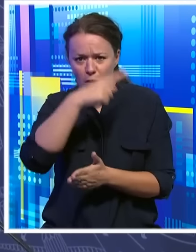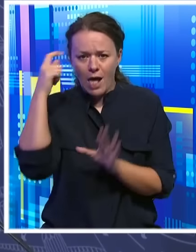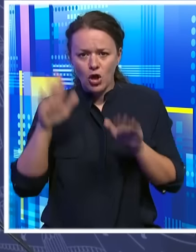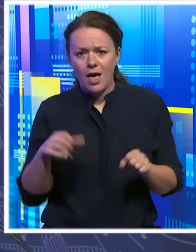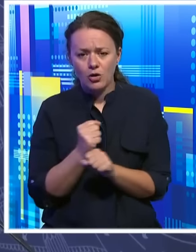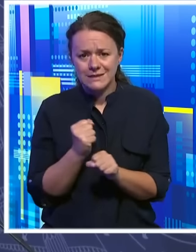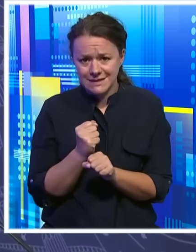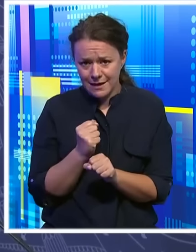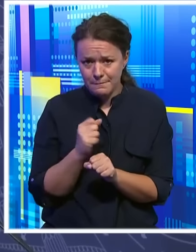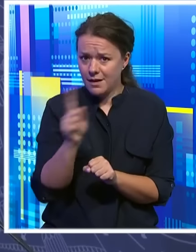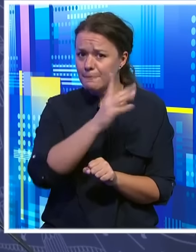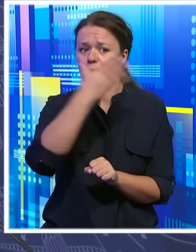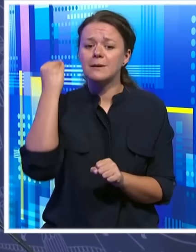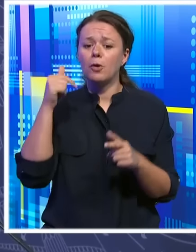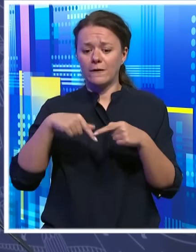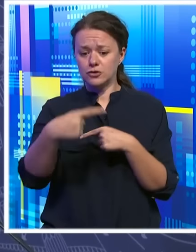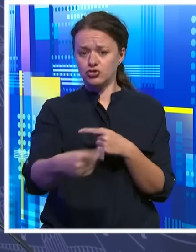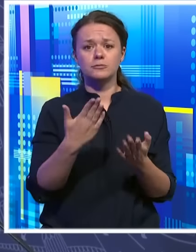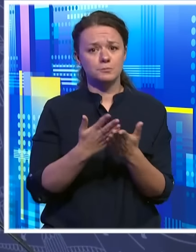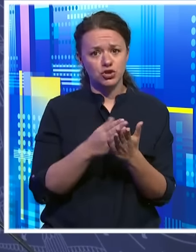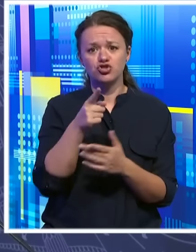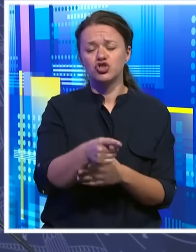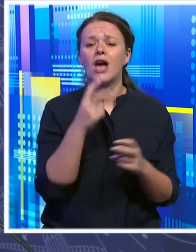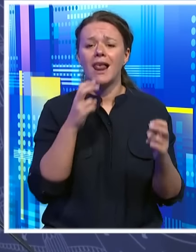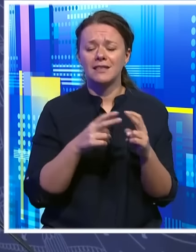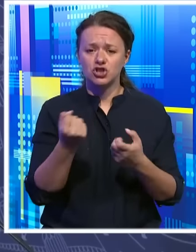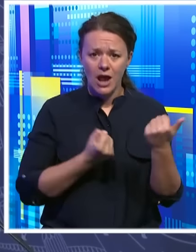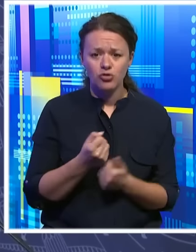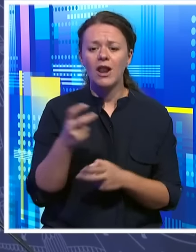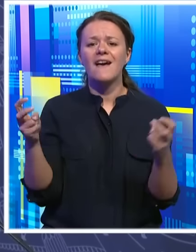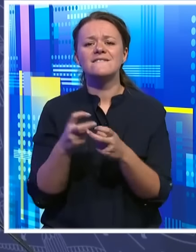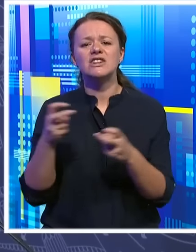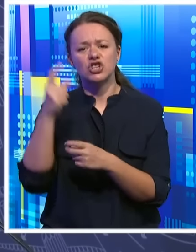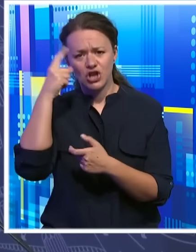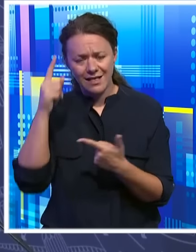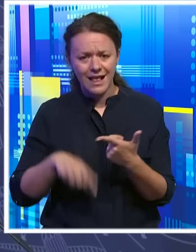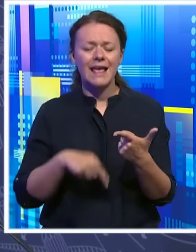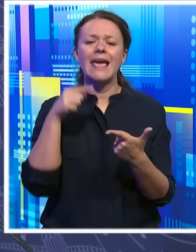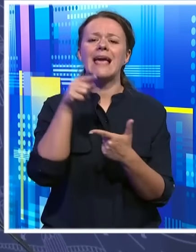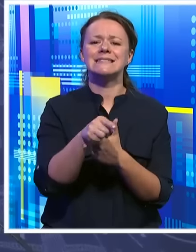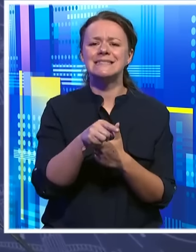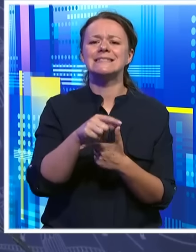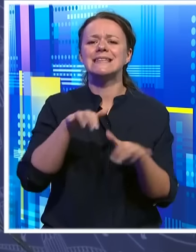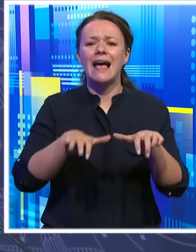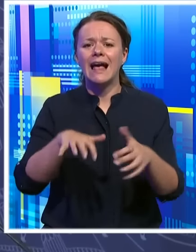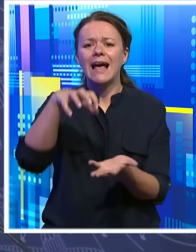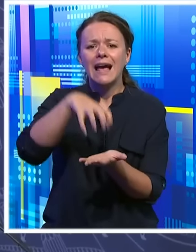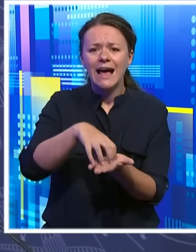da dolaze električni automobili, da dolazi veštačka inteligencija, da dolaze data centri, superkompjuteri, to srce